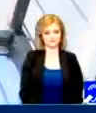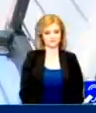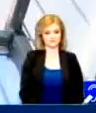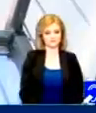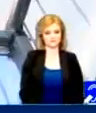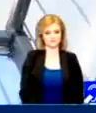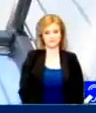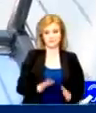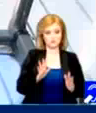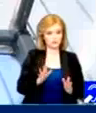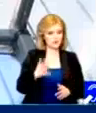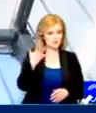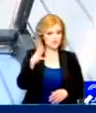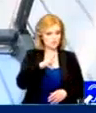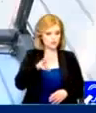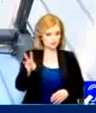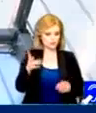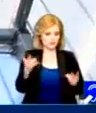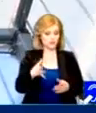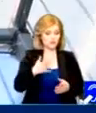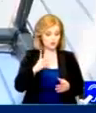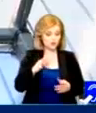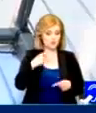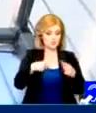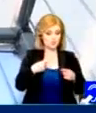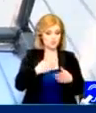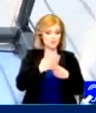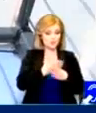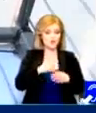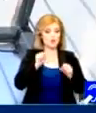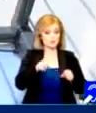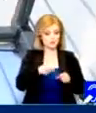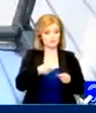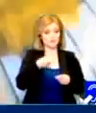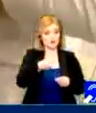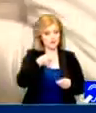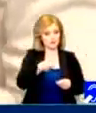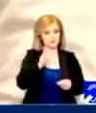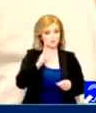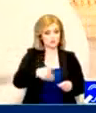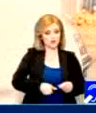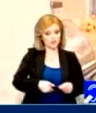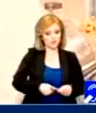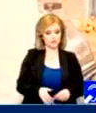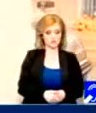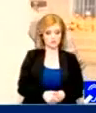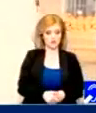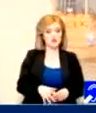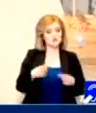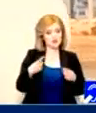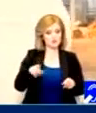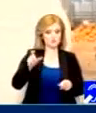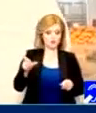Atât durează doar 5 minute, însă prin donația noastră putem umple farfuria unui flământ. Și alți oameni cu suflet mare au dat